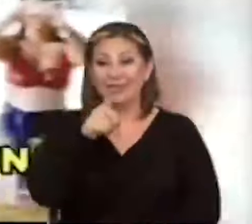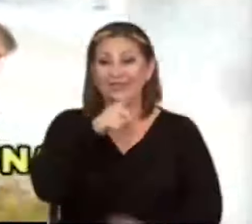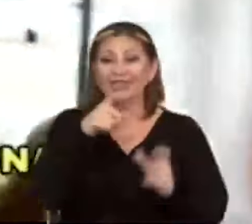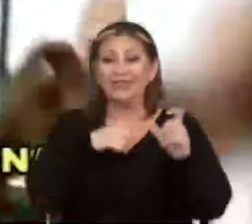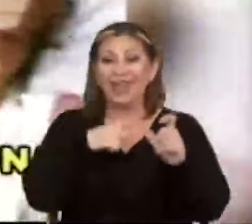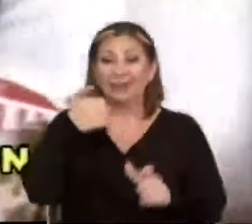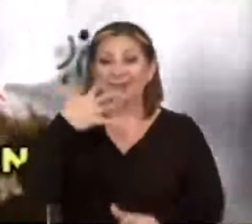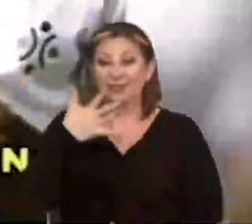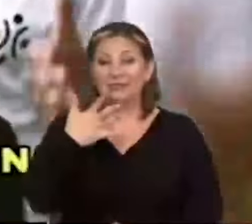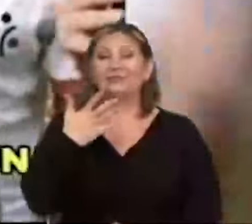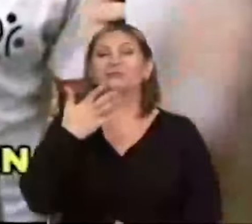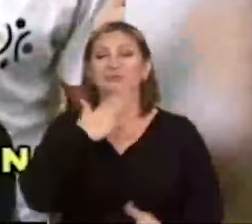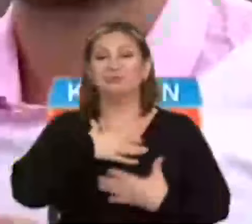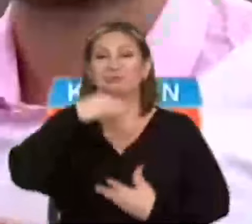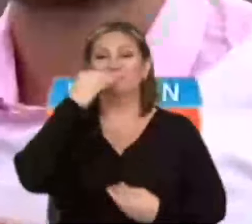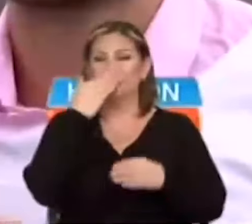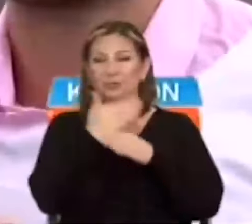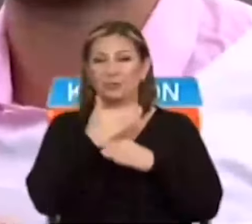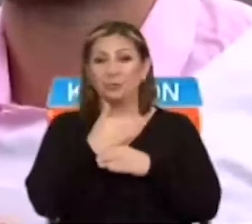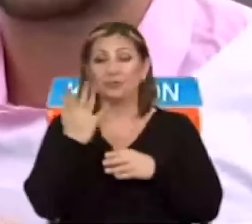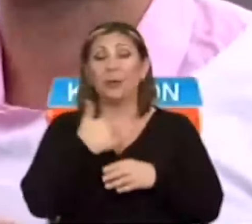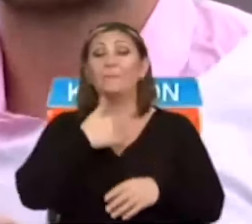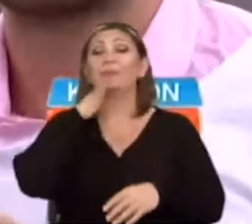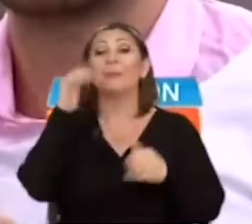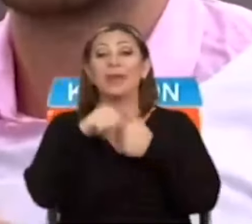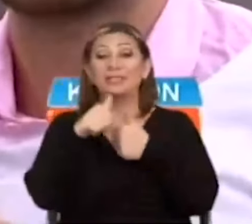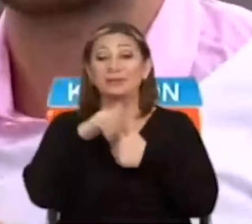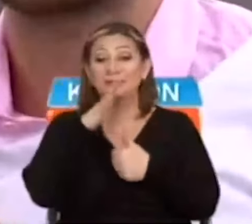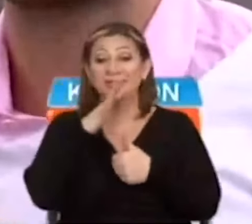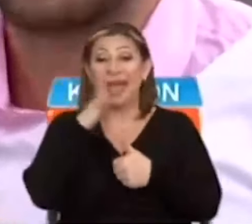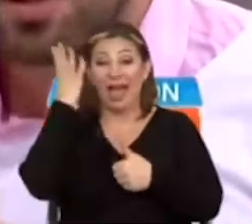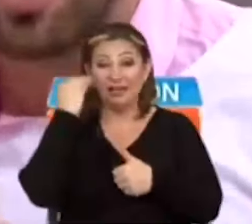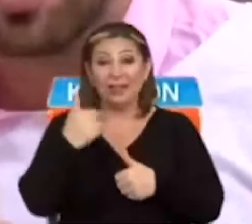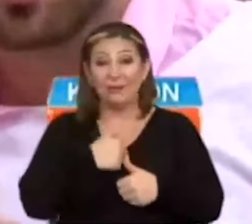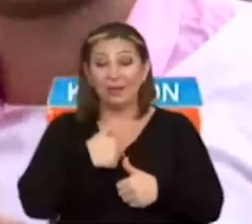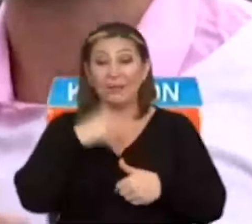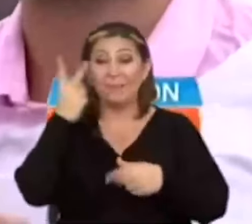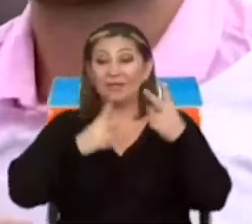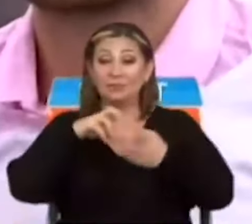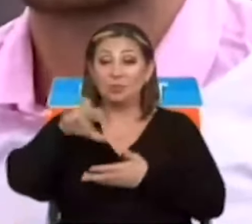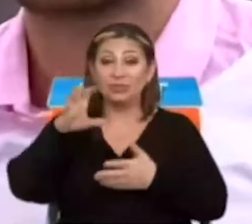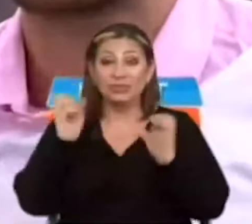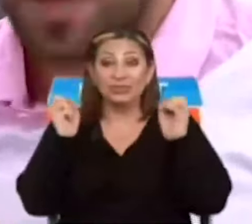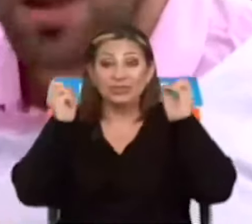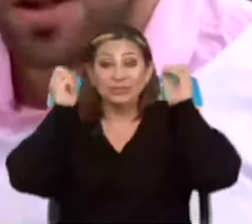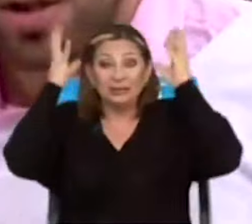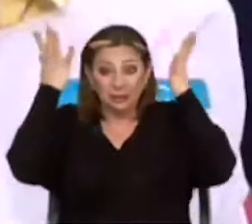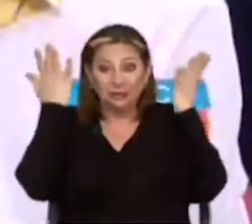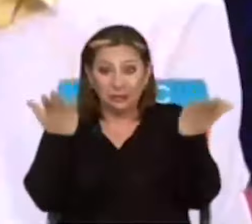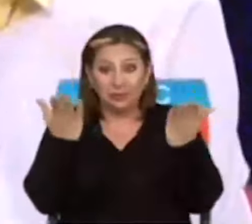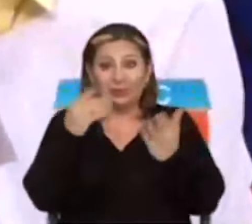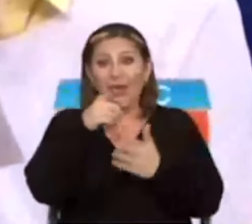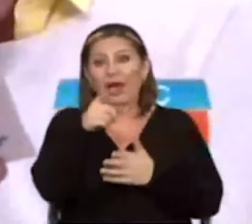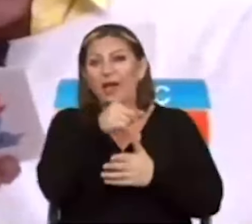65. Bizimkini hayda hayda dayanır. Ay hakikaten mi? Mesela ben bilmem eşim bilirin anla beni bölümü bazı eşleri zıvanadan çıkartmayı